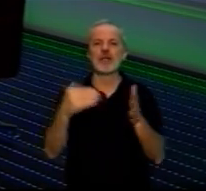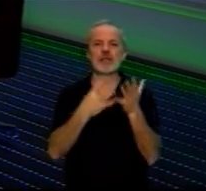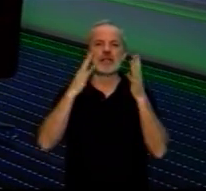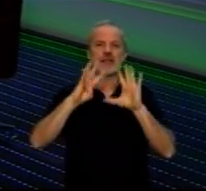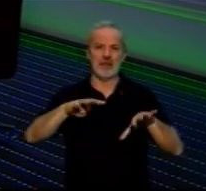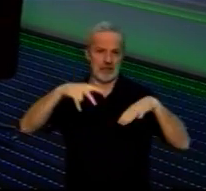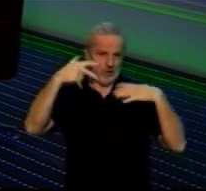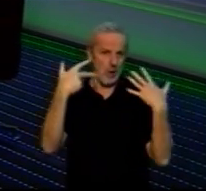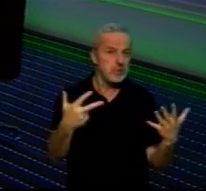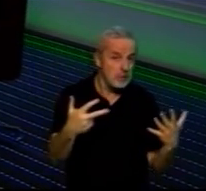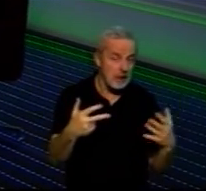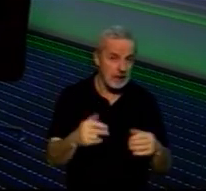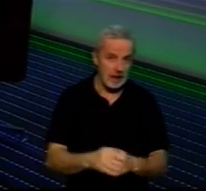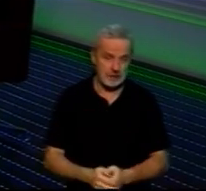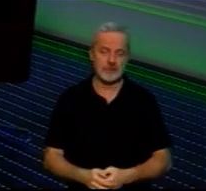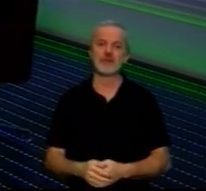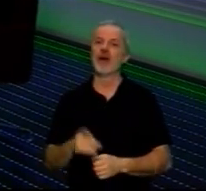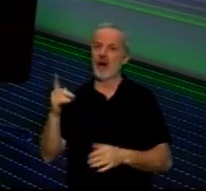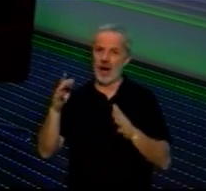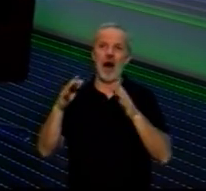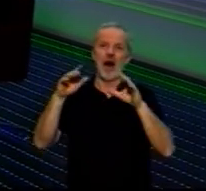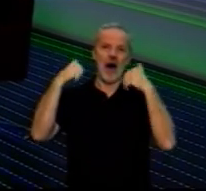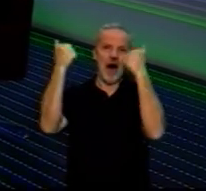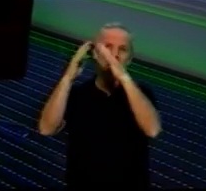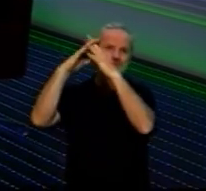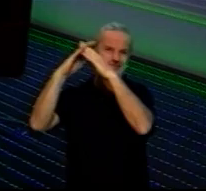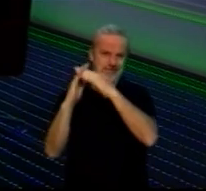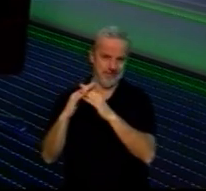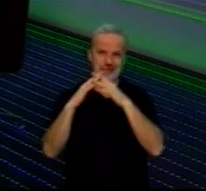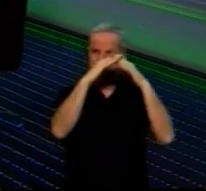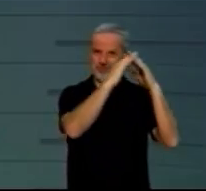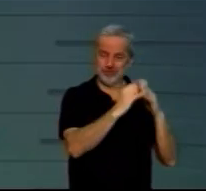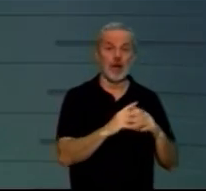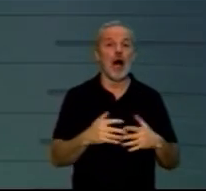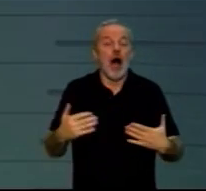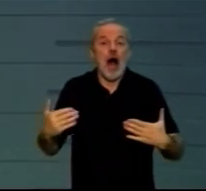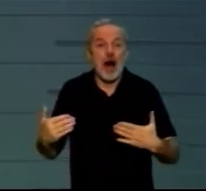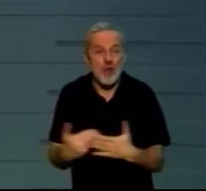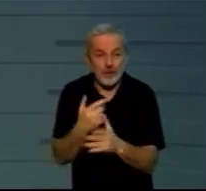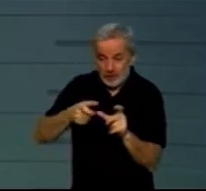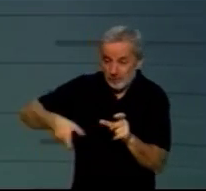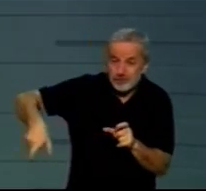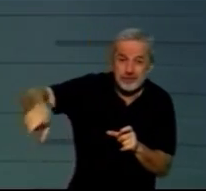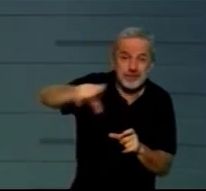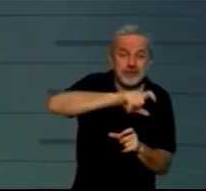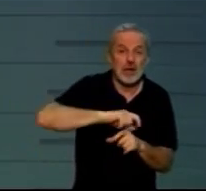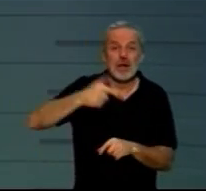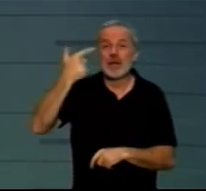ta 80. leta, bych řekl já. A velmi se nám rozpadají a prostě moderní 250-metrový dřevěný